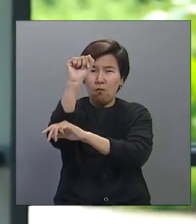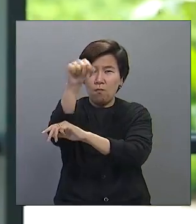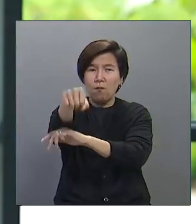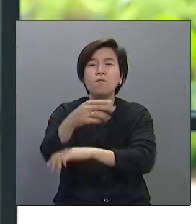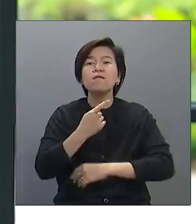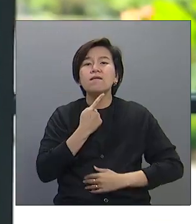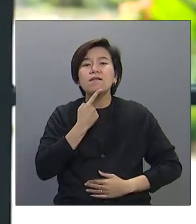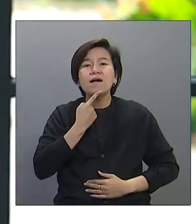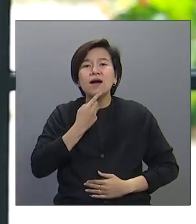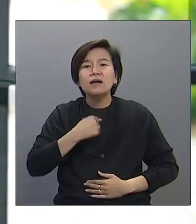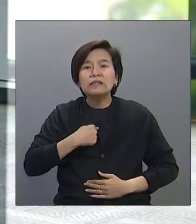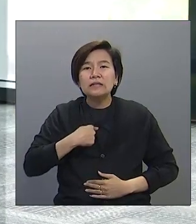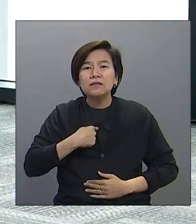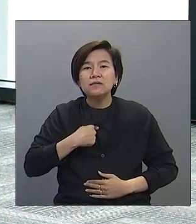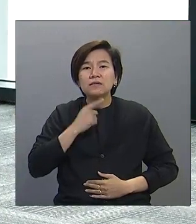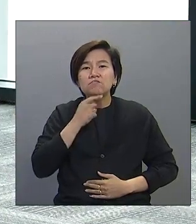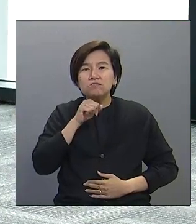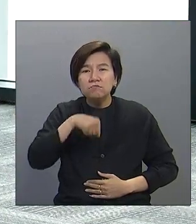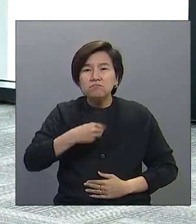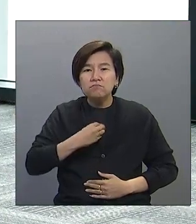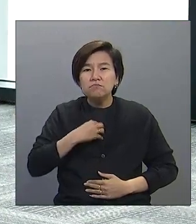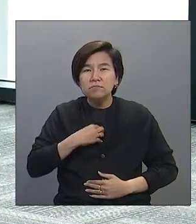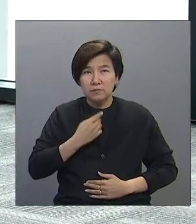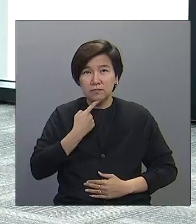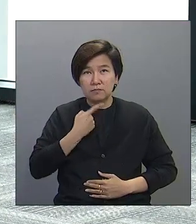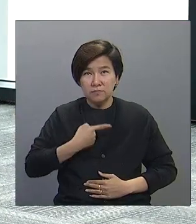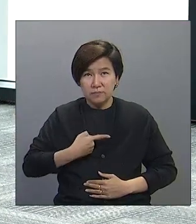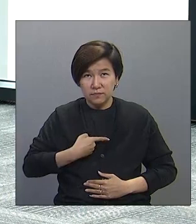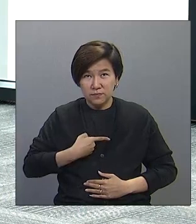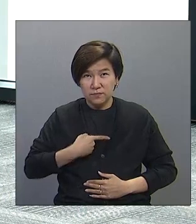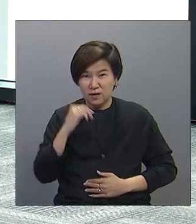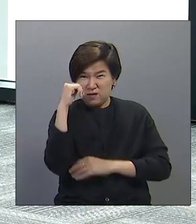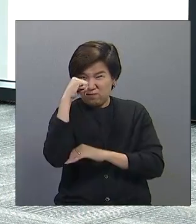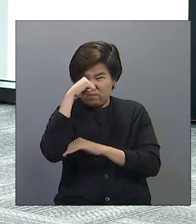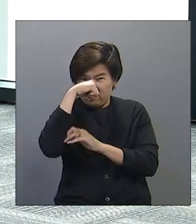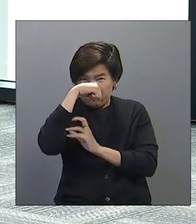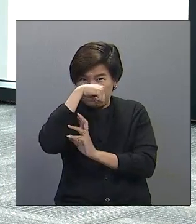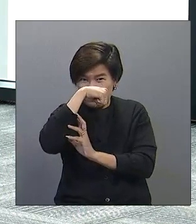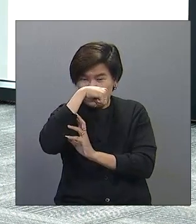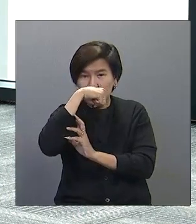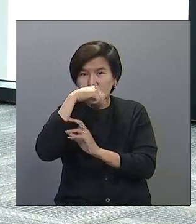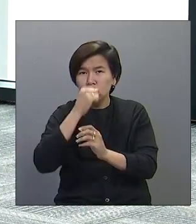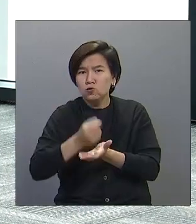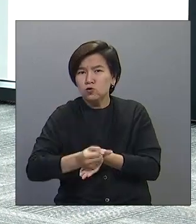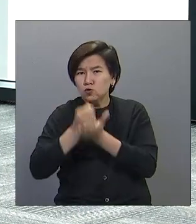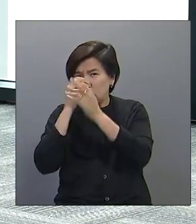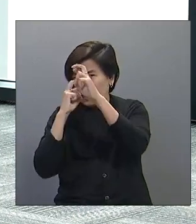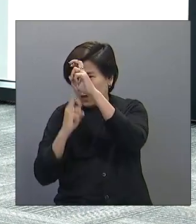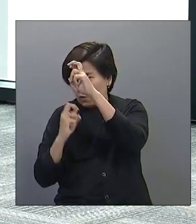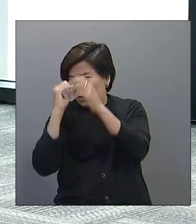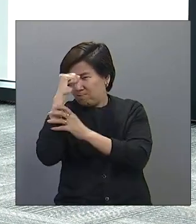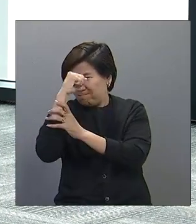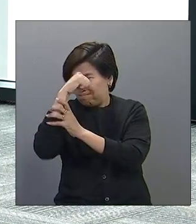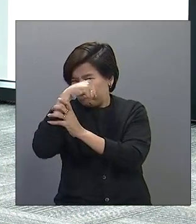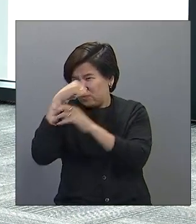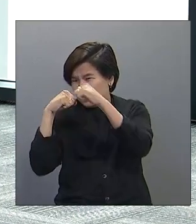อกนะคะให้รู้สึกหลังโค้งมากๆท่านี้ค่ะยังคงยืดคลายกล้ามเนื้อหลังส่วนบนส่วนกลางและส่วนล่างอยู่นะคะค้